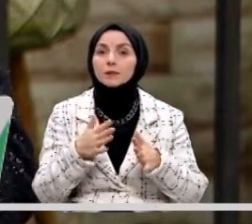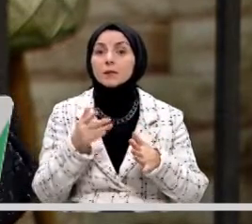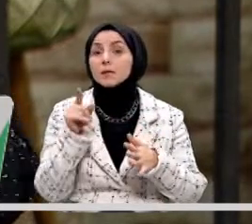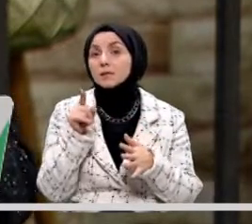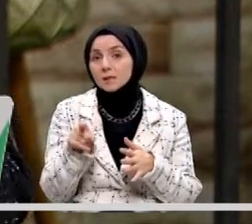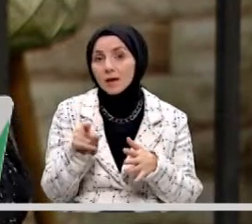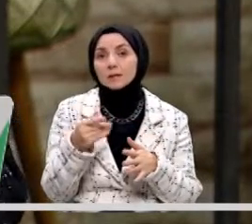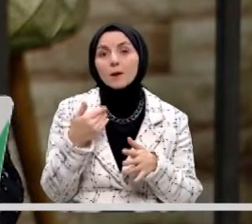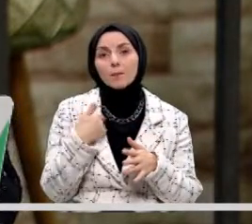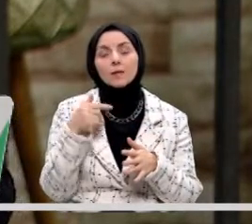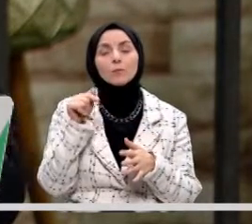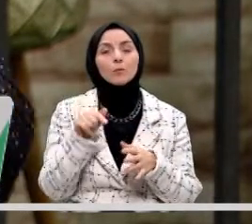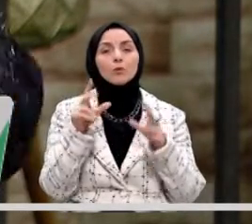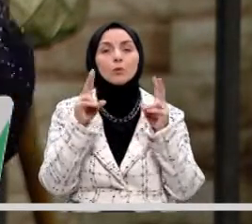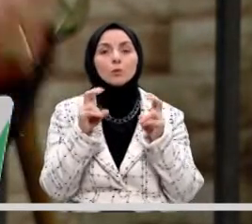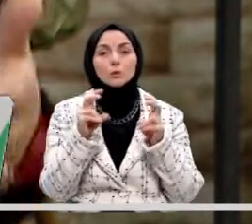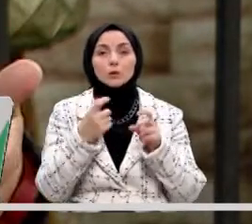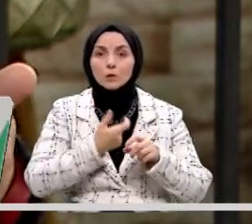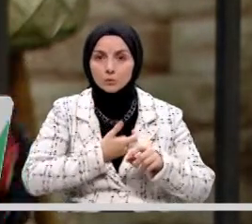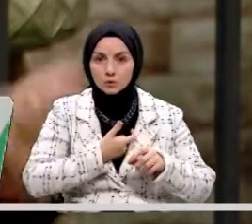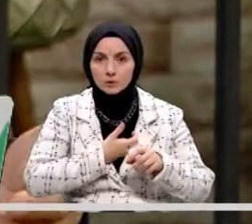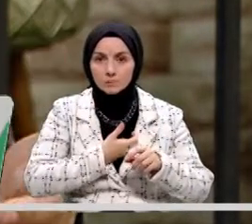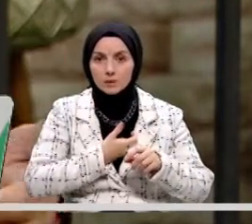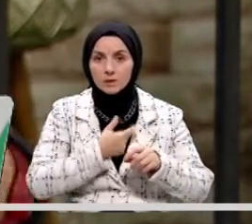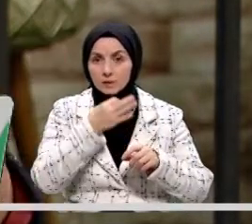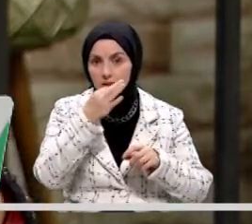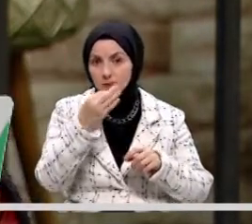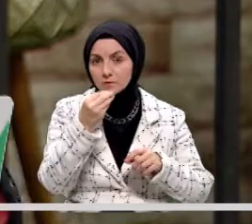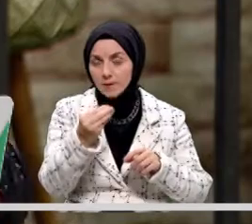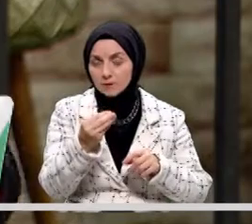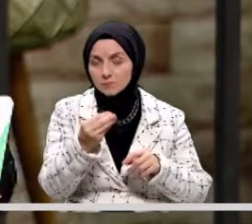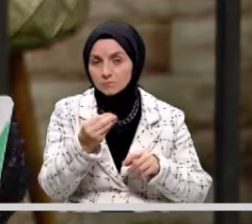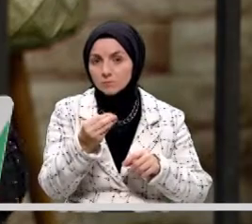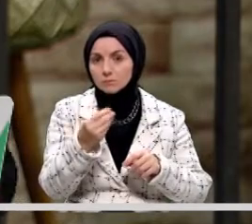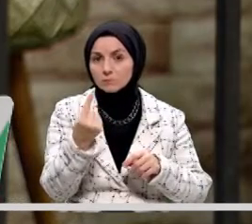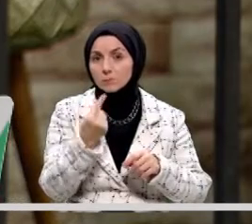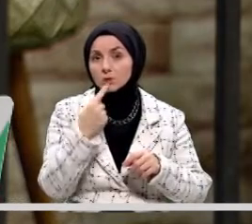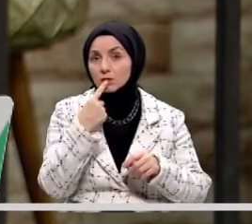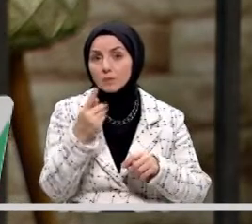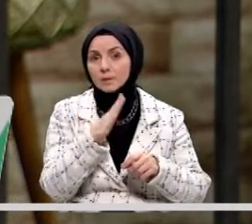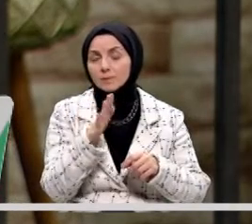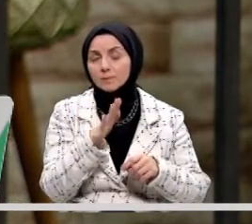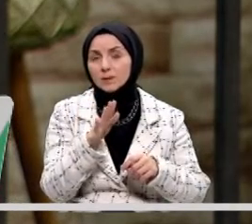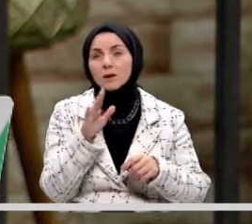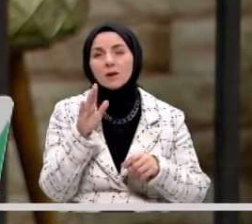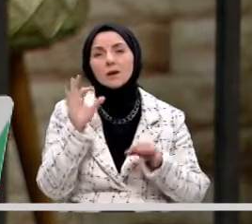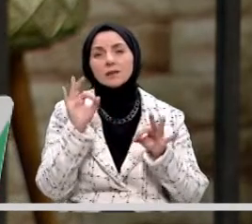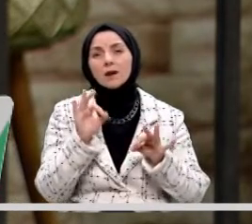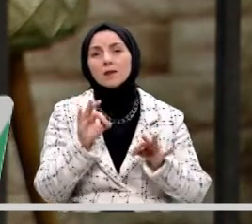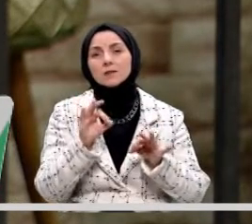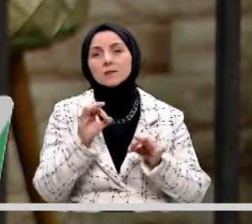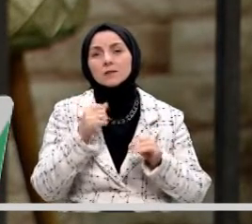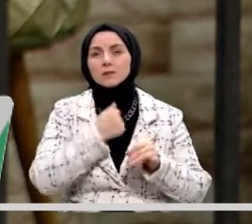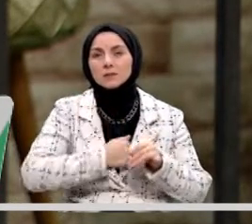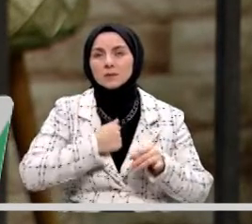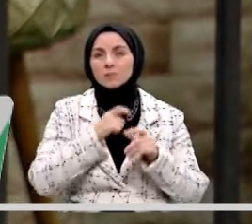bu noktalardaki kuralı esnettim ya izin vermiştim sana bir şey dememiştim ya kızıp bağırmıştım ya artık kızıp Bağırmayacağım vazgeçtim